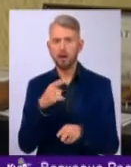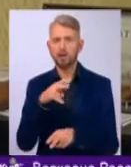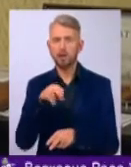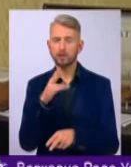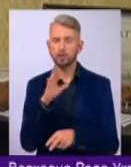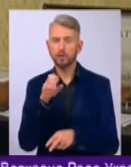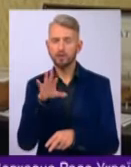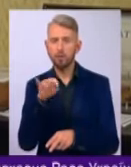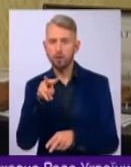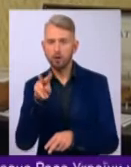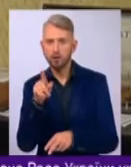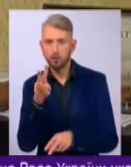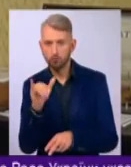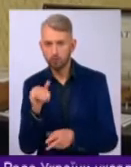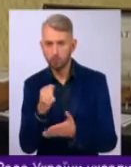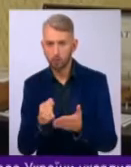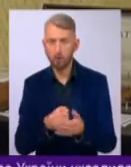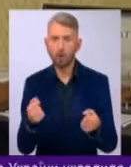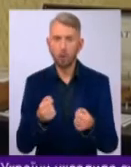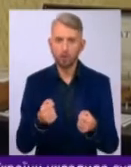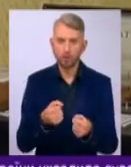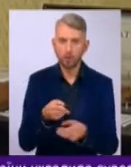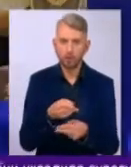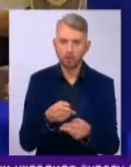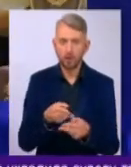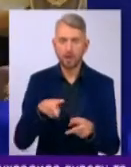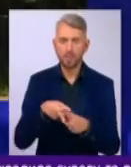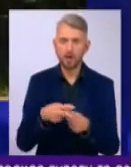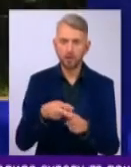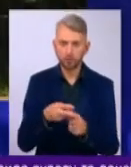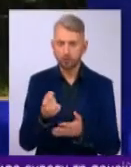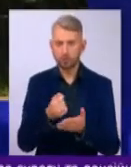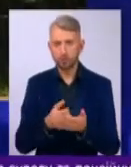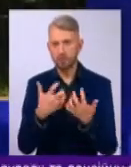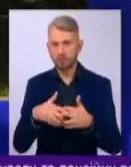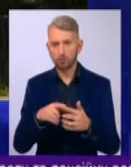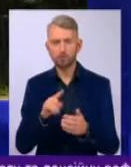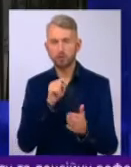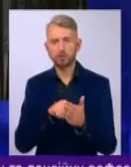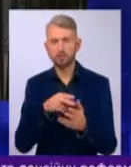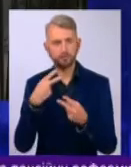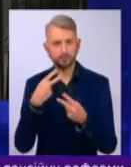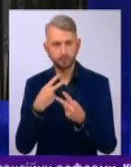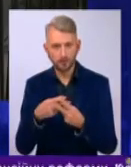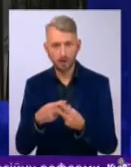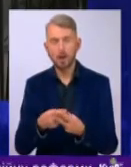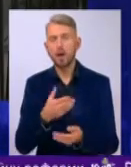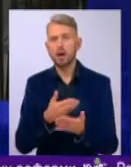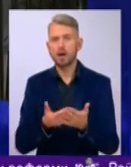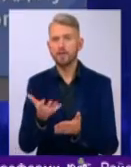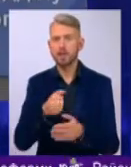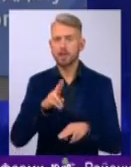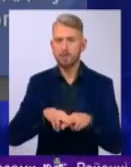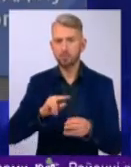на холодну зброю, на нарізну зброю, на пристрої. Аби не загриміти за грати, в поліції радять взяти паспорт,